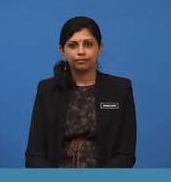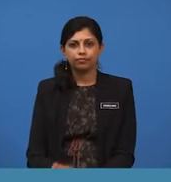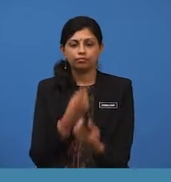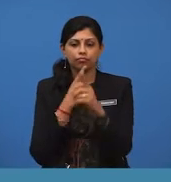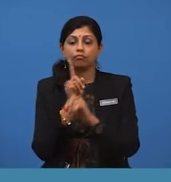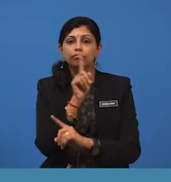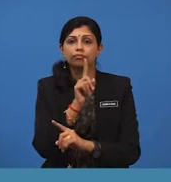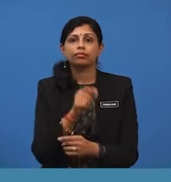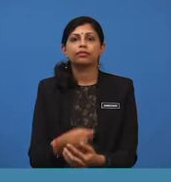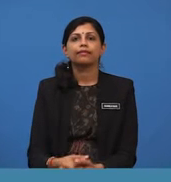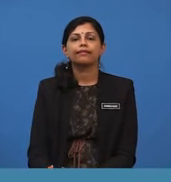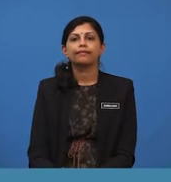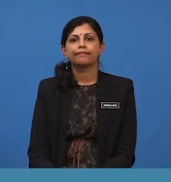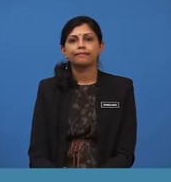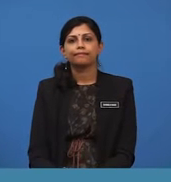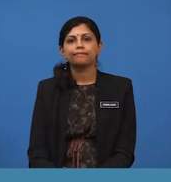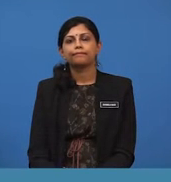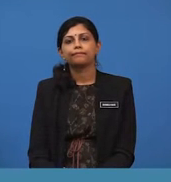Apakah jawapannya, murid-murid?